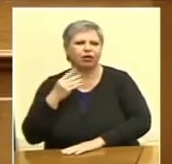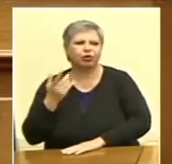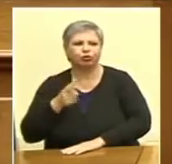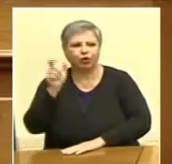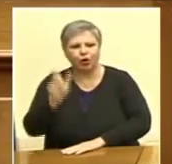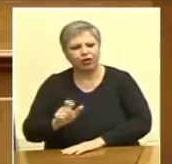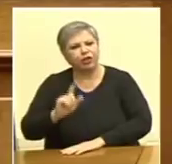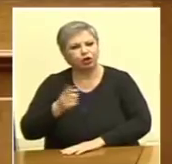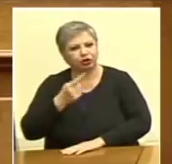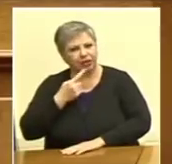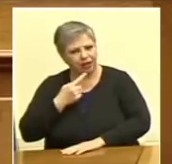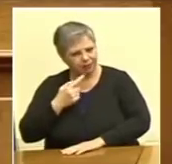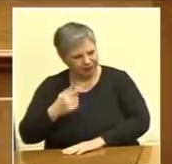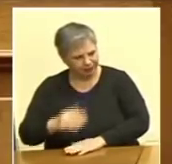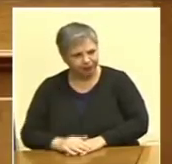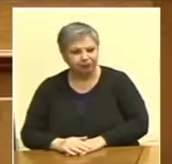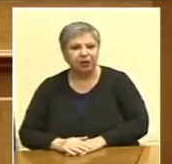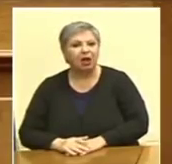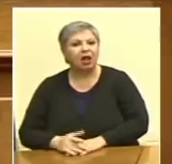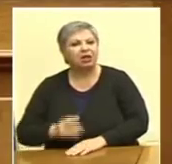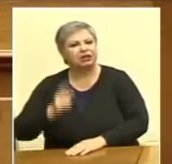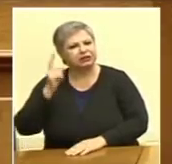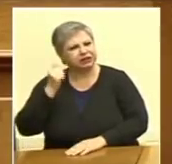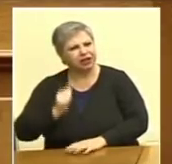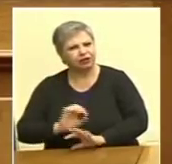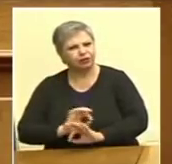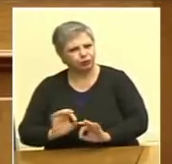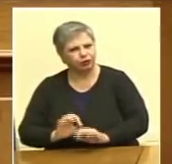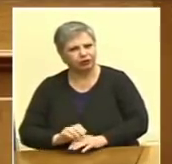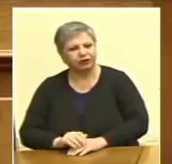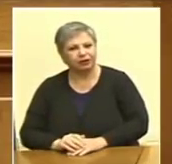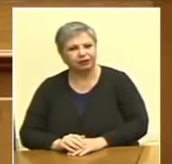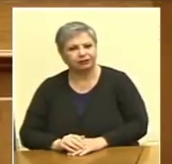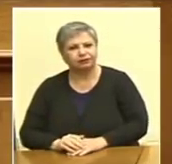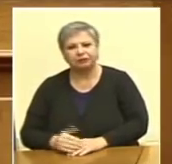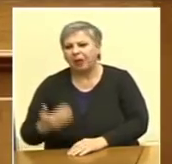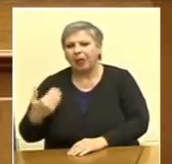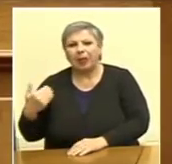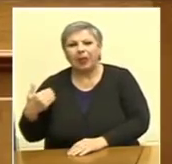Διότι, ξέρετε, πριν από λίγες μόνο μέρες,